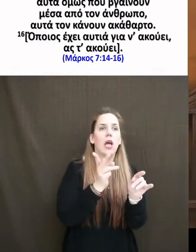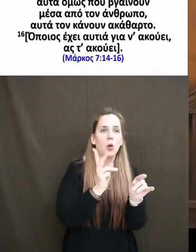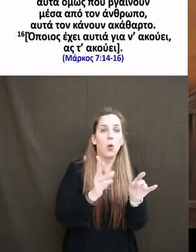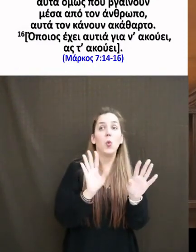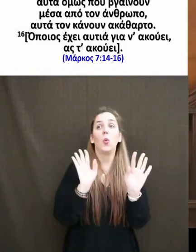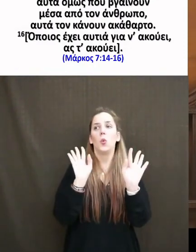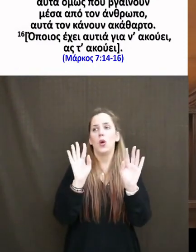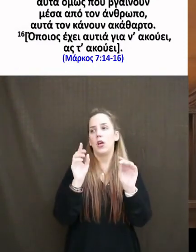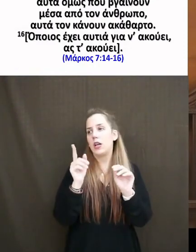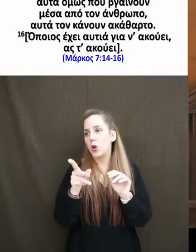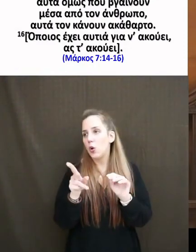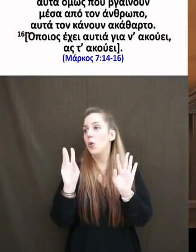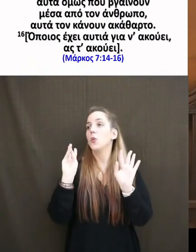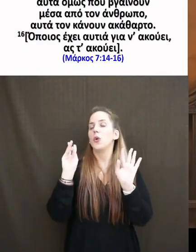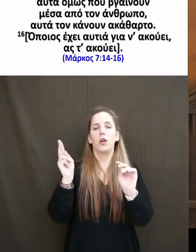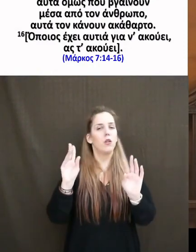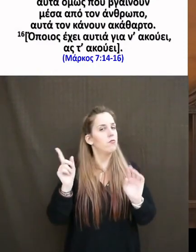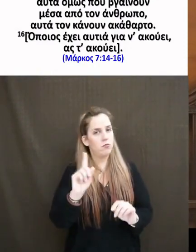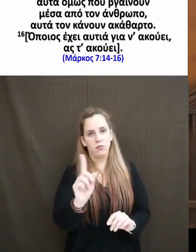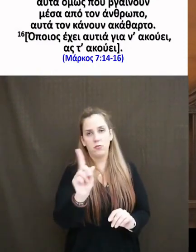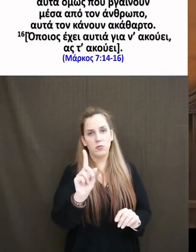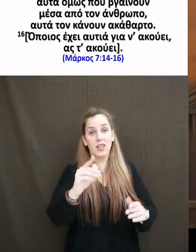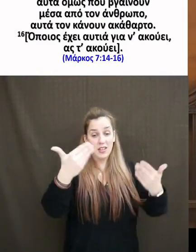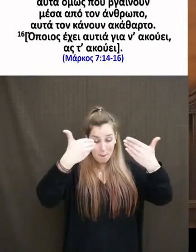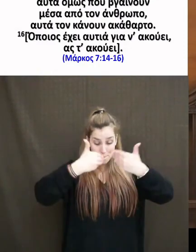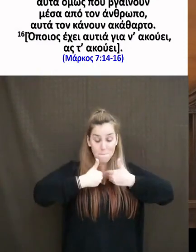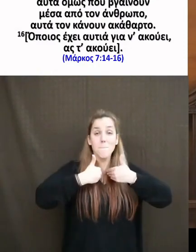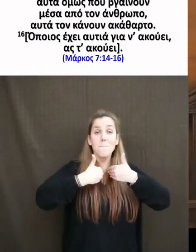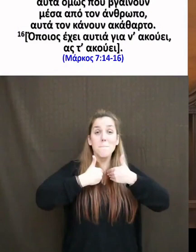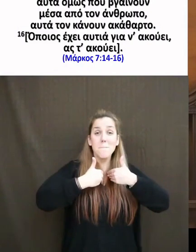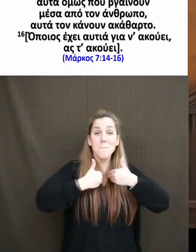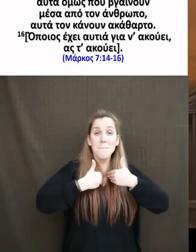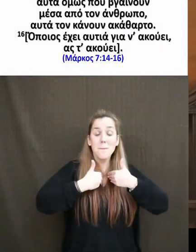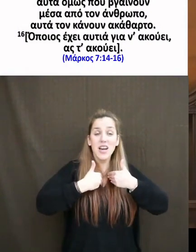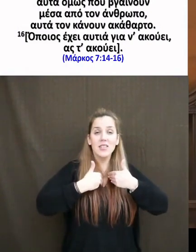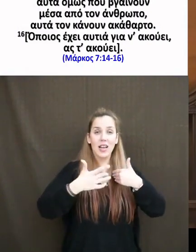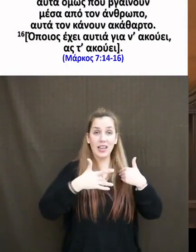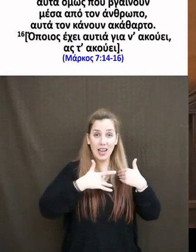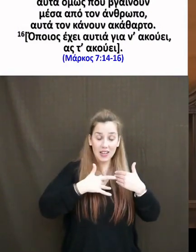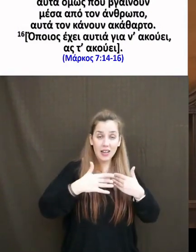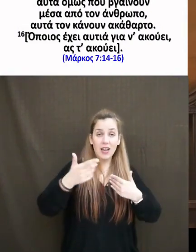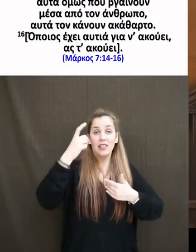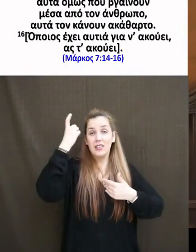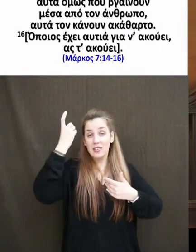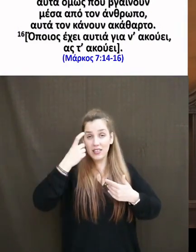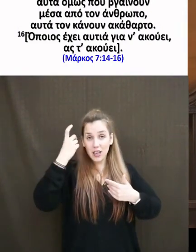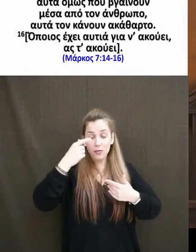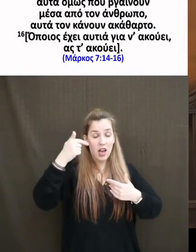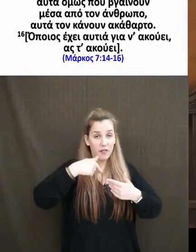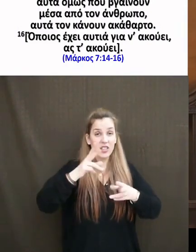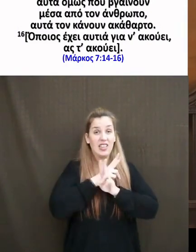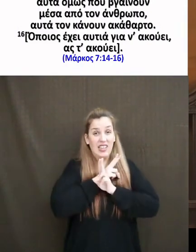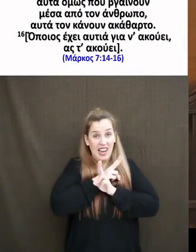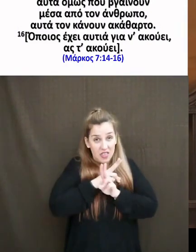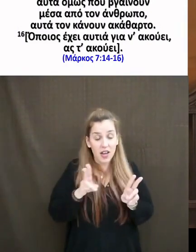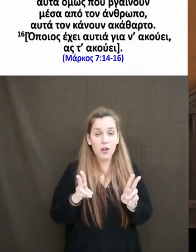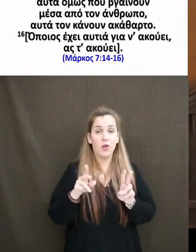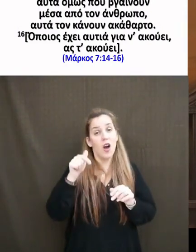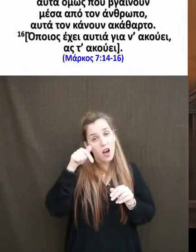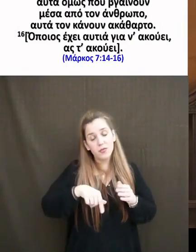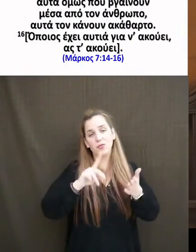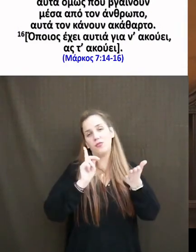Στην καρδιά σου, στη σκέψη σου, στα μάτια σου, στις επιθυμίες